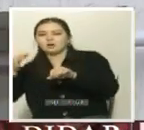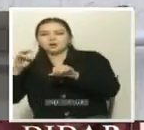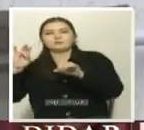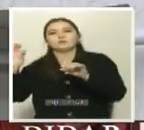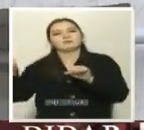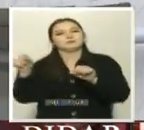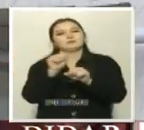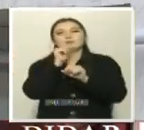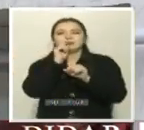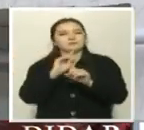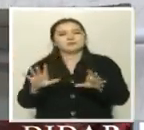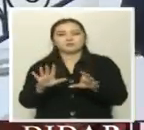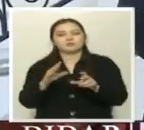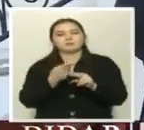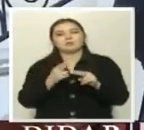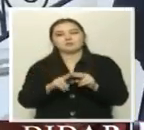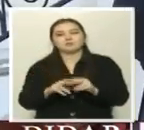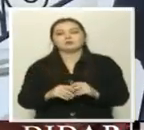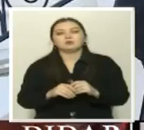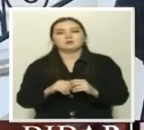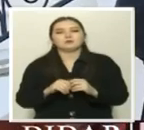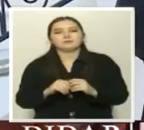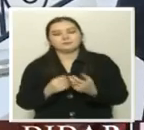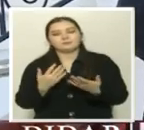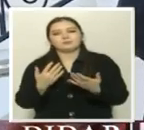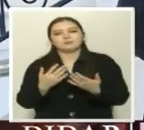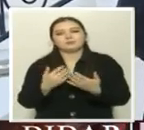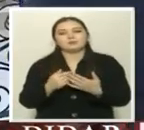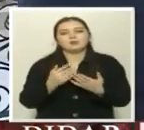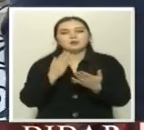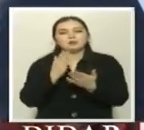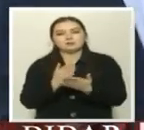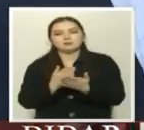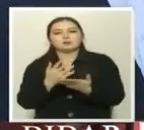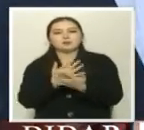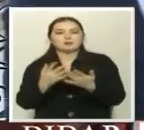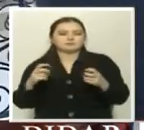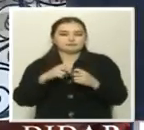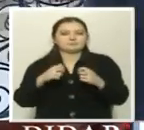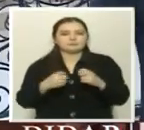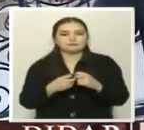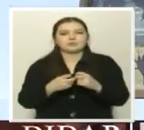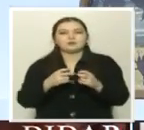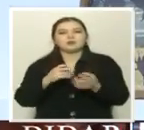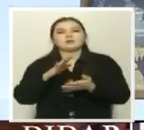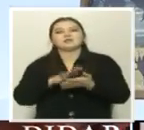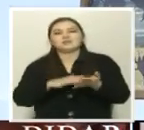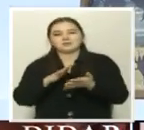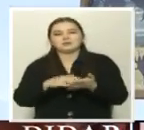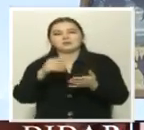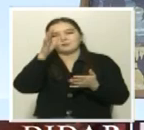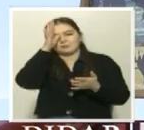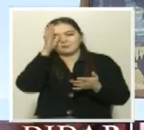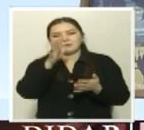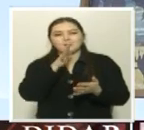тартқан газ құбырынан құтты мекенге газ жеткізеді. Ал ол жұмыстар ары кетсе 5 айға созылады дейді қала құрылысы